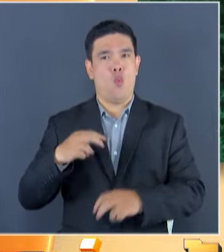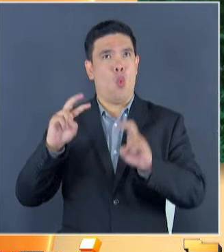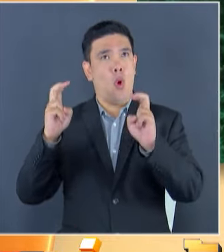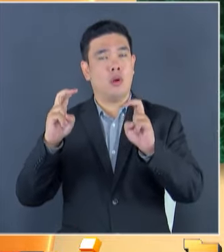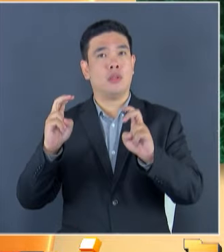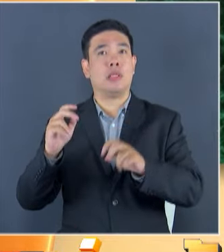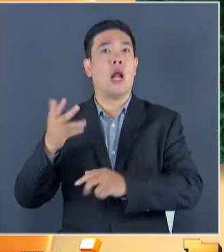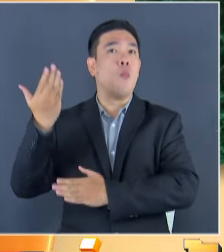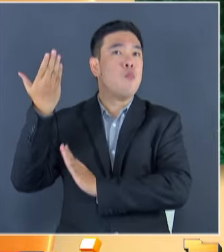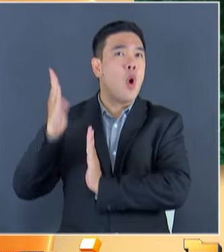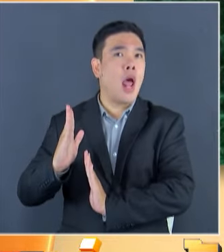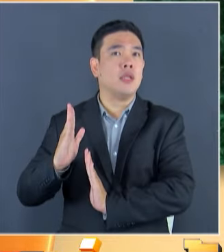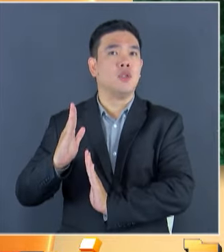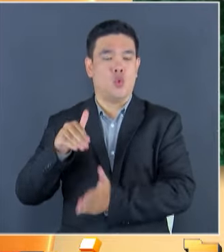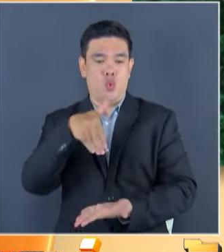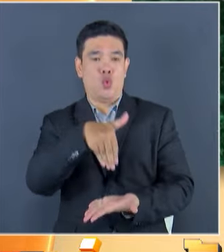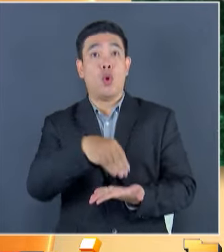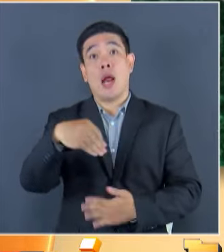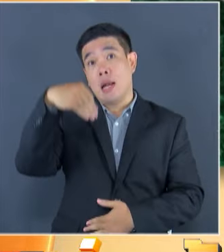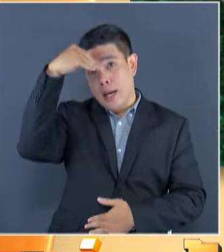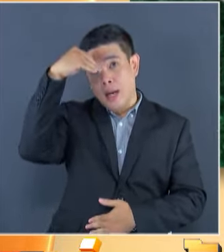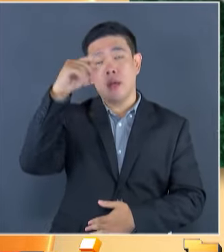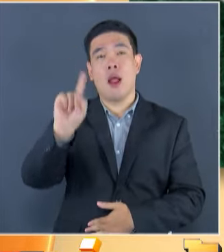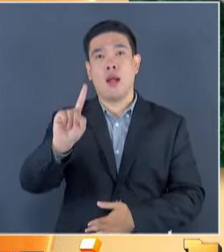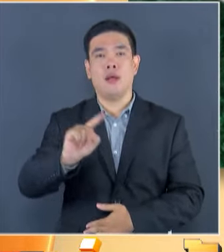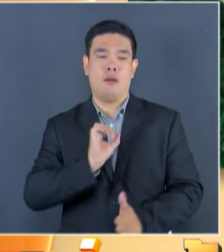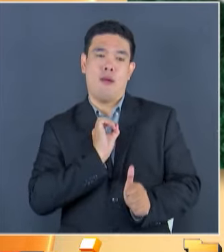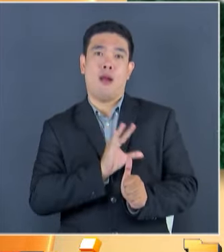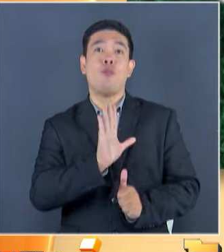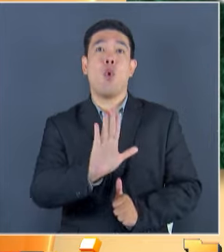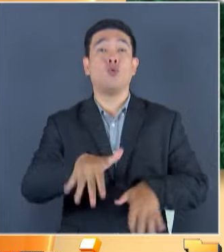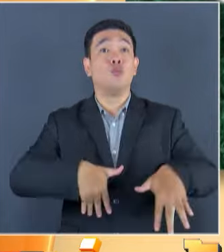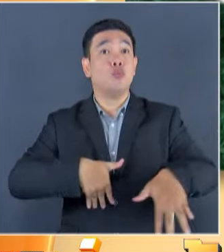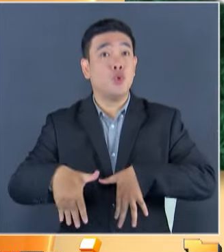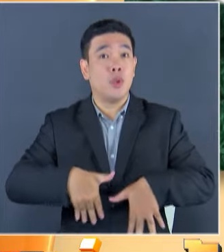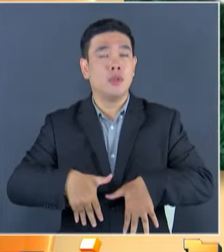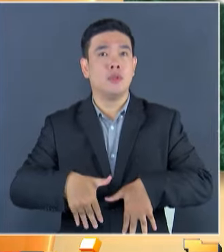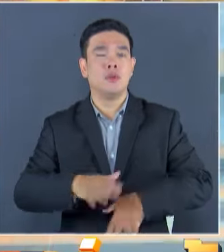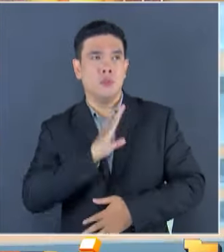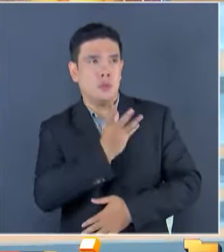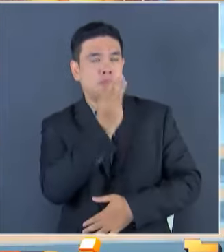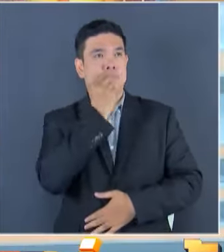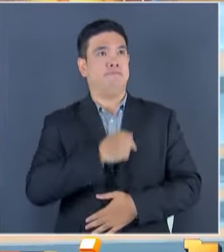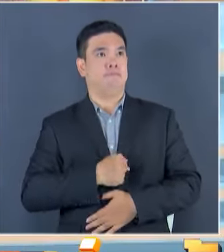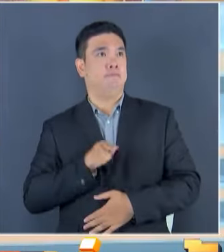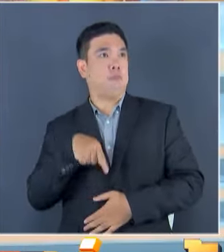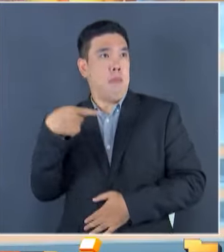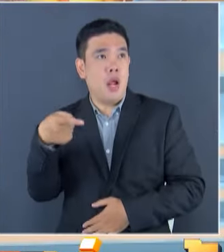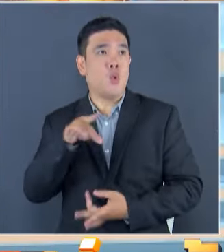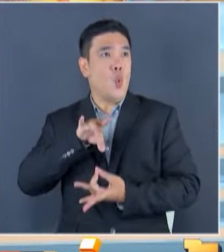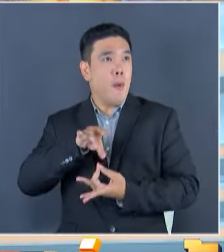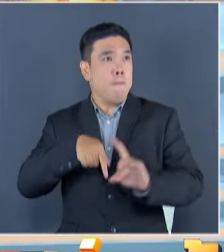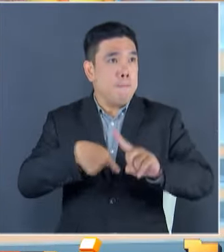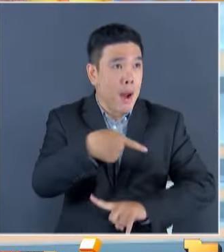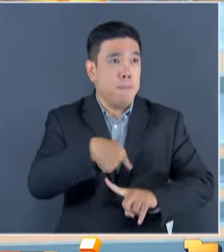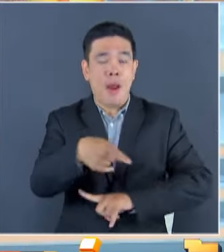หลายๆที่เขาจะทำเป็นเรื่องของศูนย์การเรียนรู้เลยแต่ต้องบอกว่ามันเป็นวิถีชาวบ้านนะฮะไม่ใช่คุณผู้ชมพอดูข่าวเสร็จอุ้ยเดี๋ยวไปสุโขทัยไปประจวบคีรี